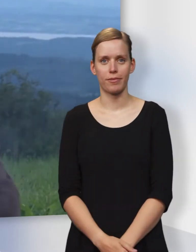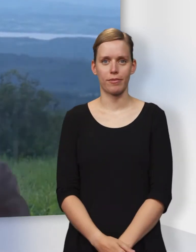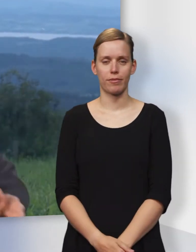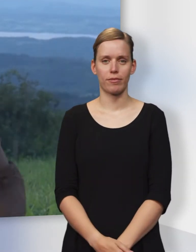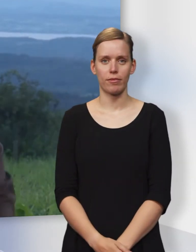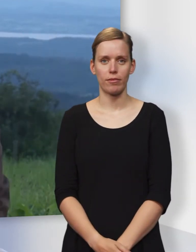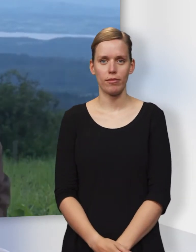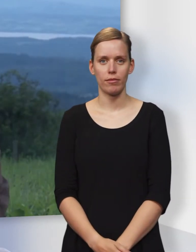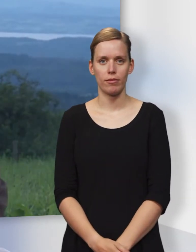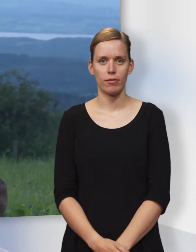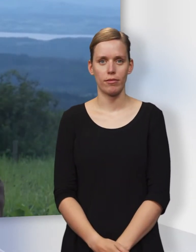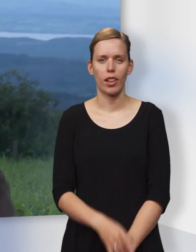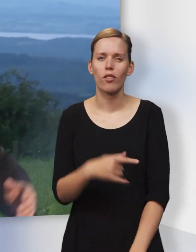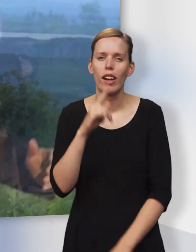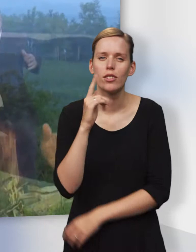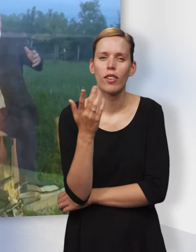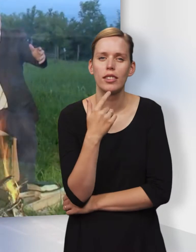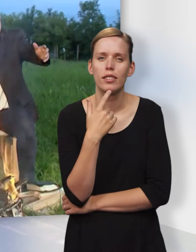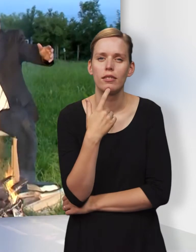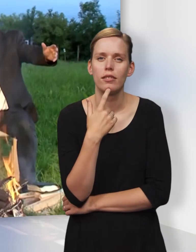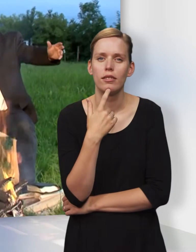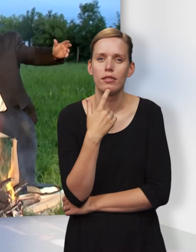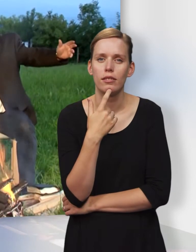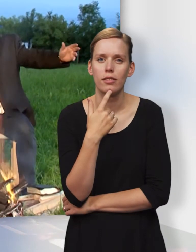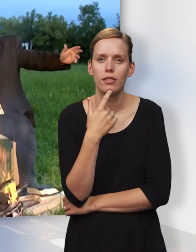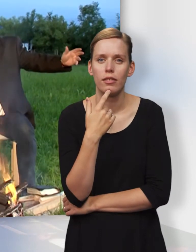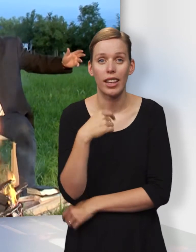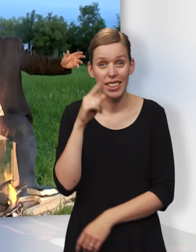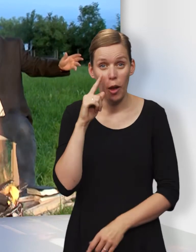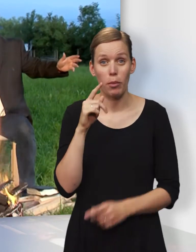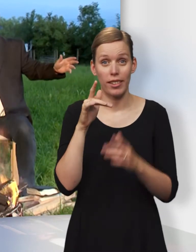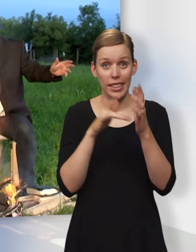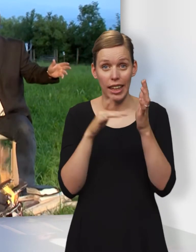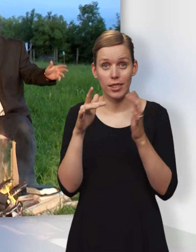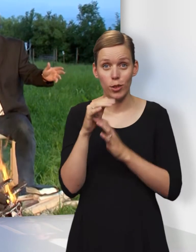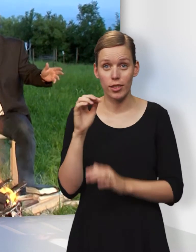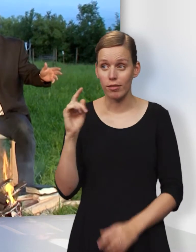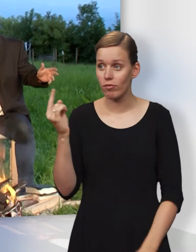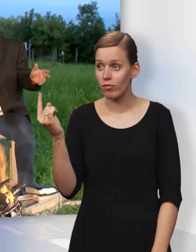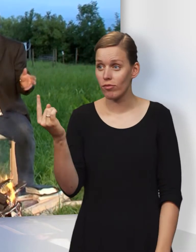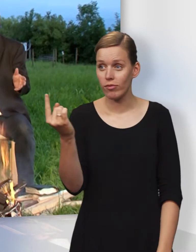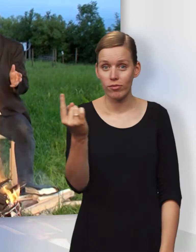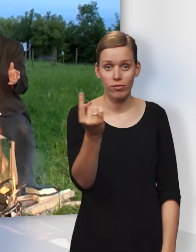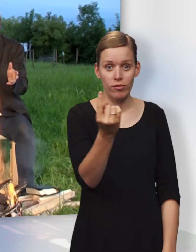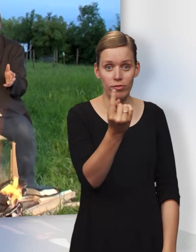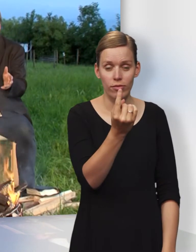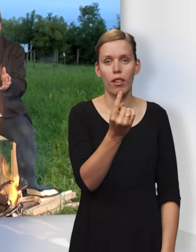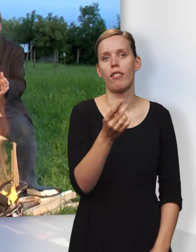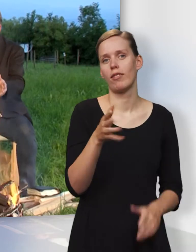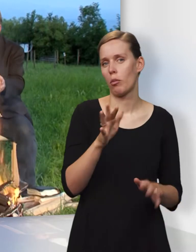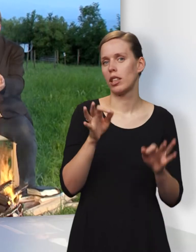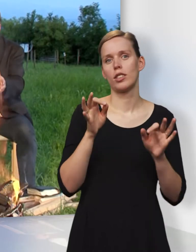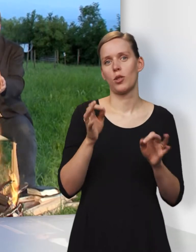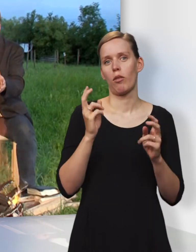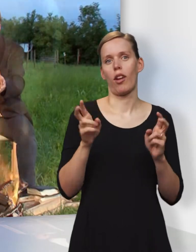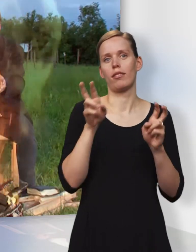Und wissen Sie was? Ich glaube, wenn Jesus dann noch vorbeikommen würde, dann würde er sich vermutlich